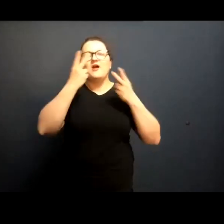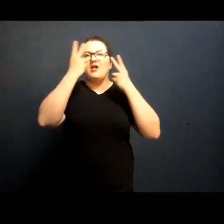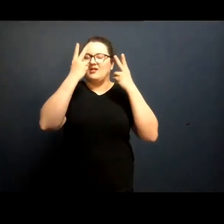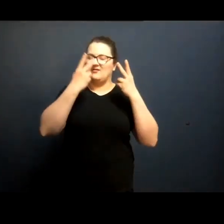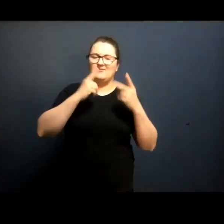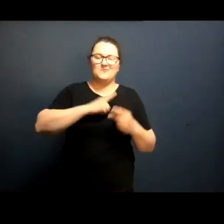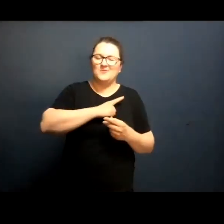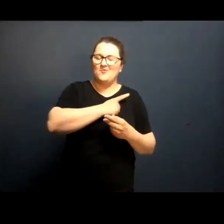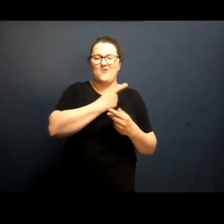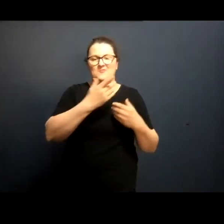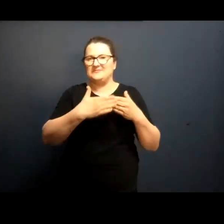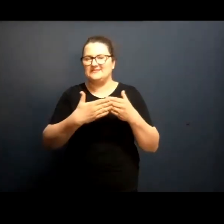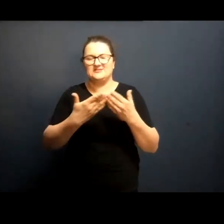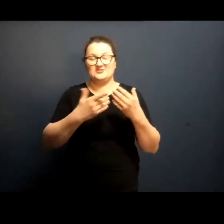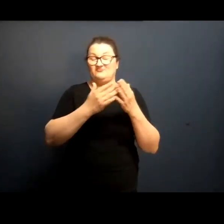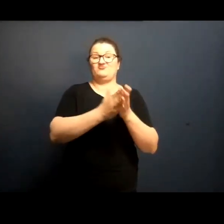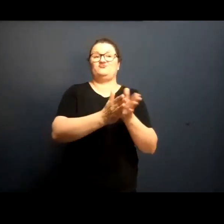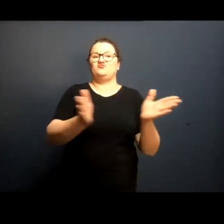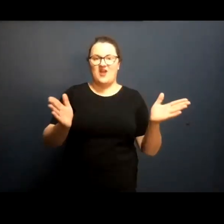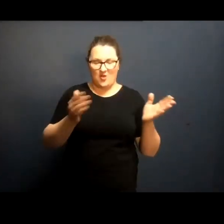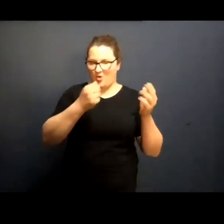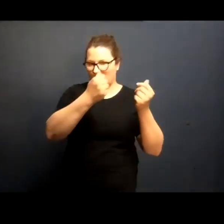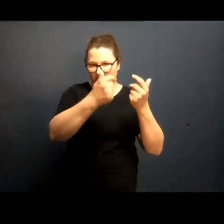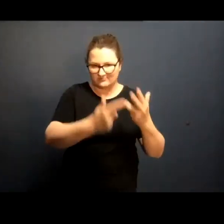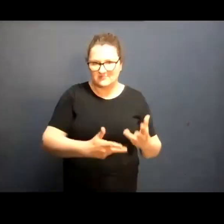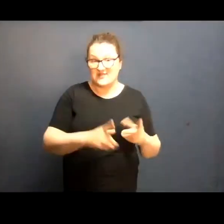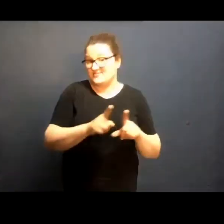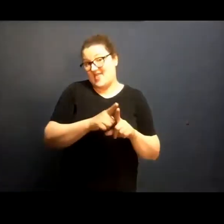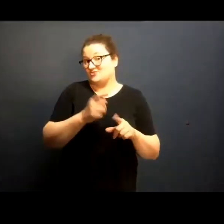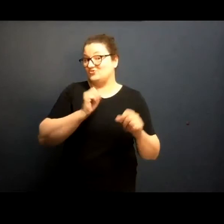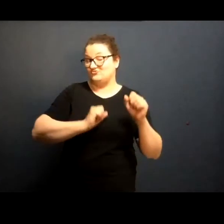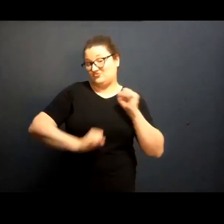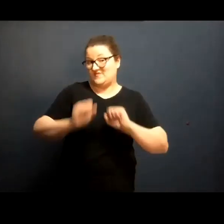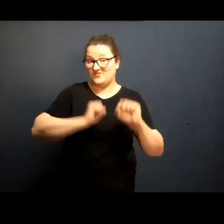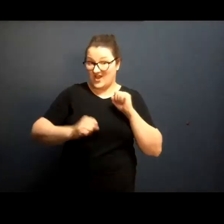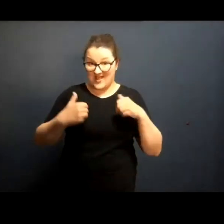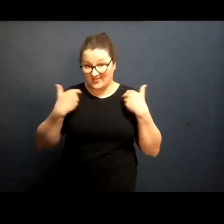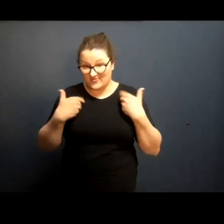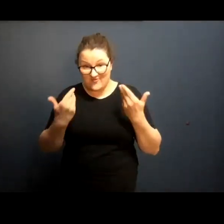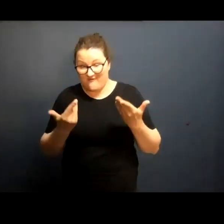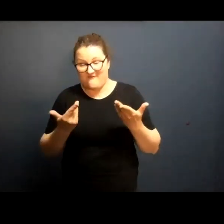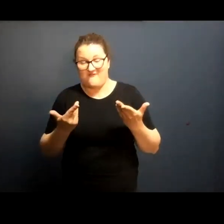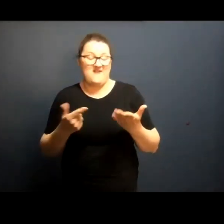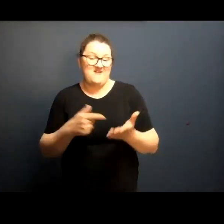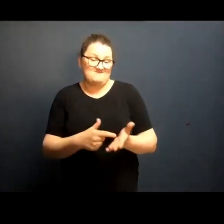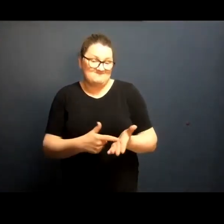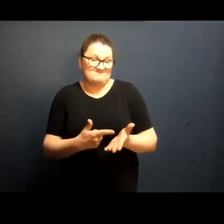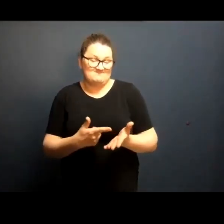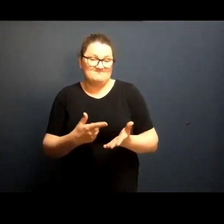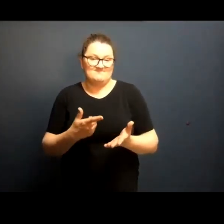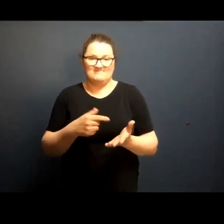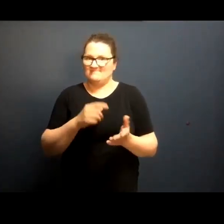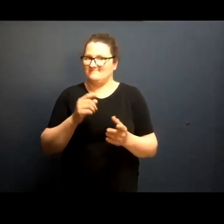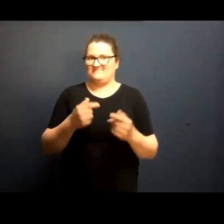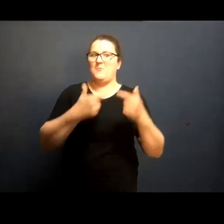bardzo szerokie spektrum doznań, ale także zdrowa gimnastyka wśród tego zestawu obok poezji się